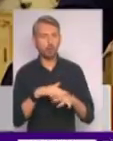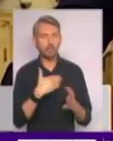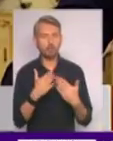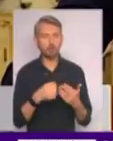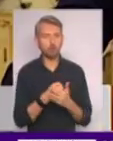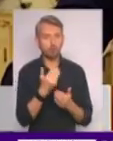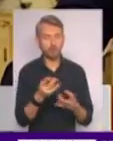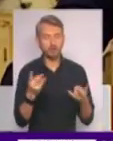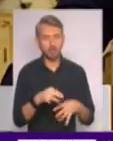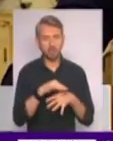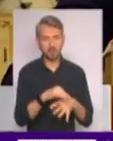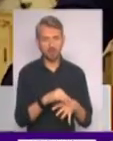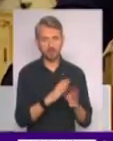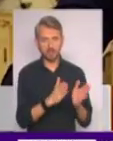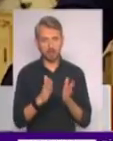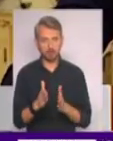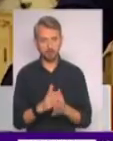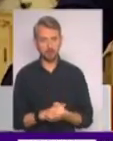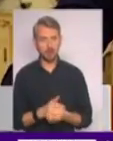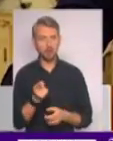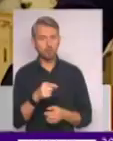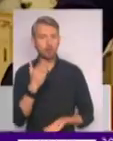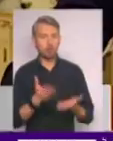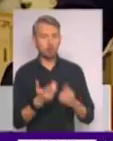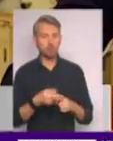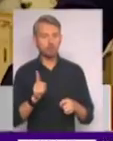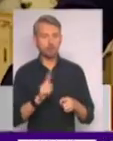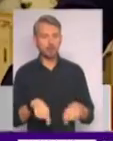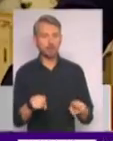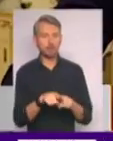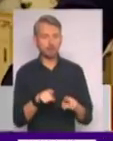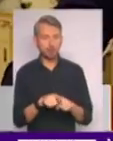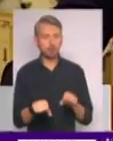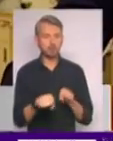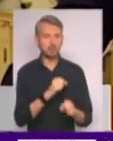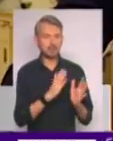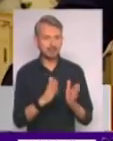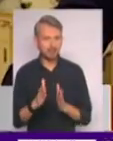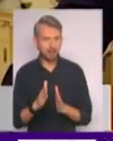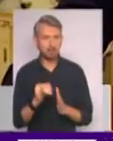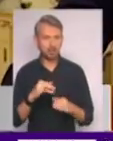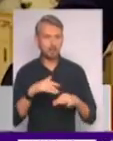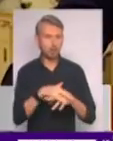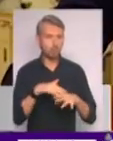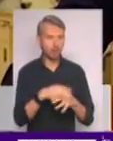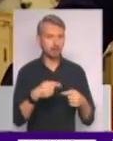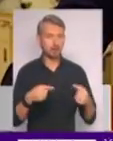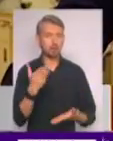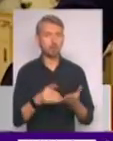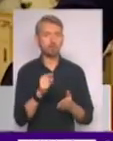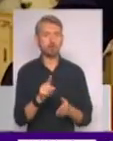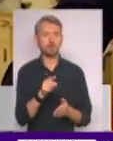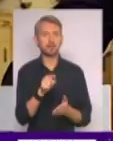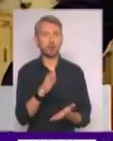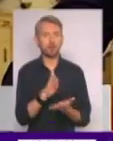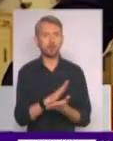вас, треба навести відповідний лад, привести. Можливо, що це так само збій системи і нарахувань і так далі. Можливо, що ви